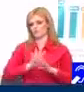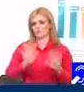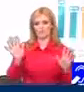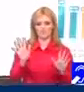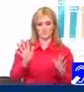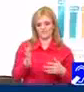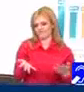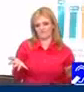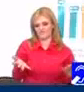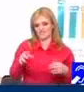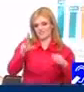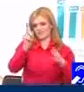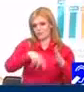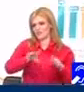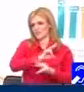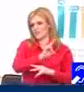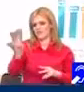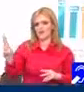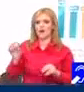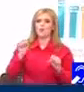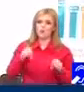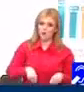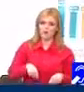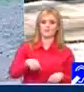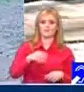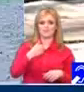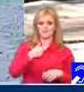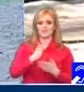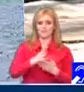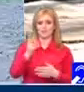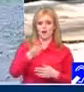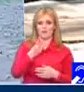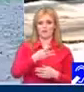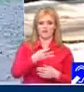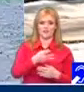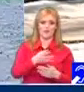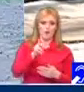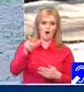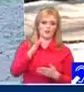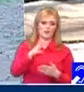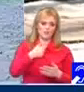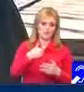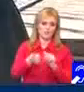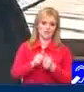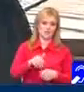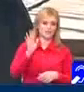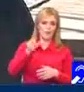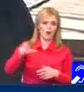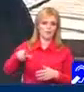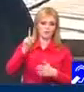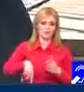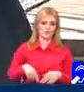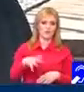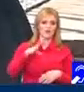cu totul. Nu mai cred în nimeni, indiferent, poate și sunt oameni care doresc să facă o schimbare, dar ei oricum nu mai cred că au fost prea trădați. Noi